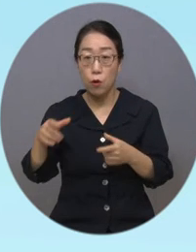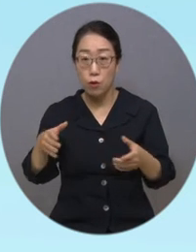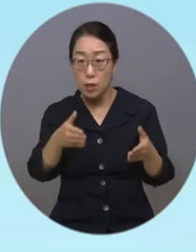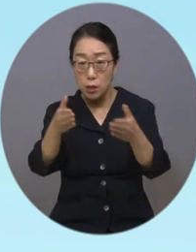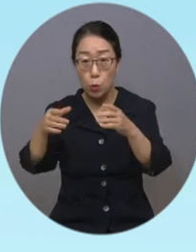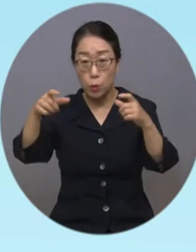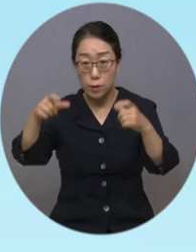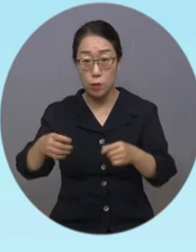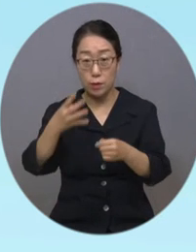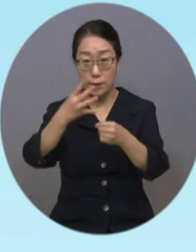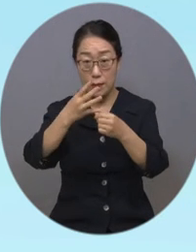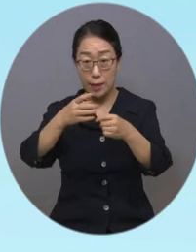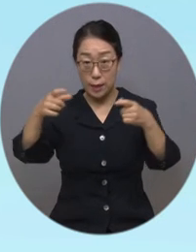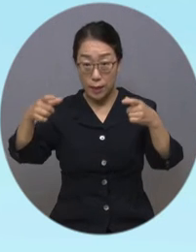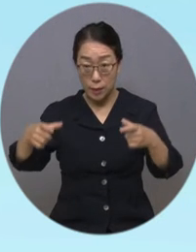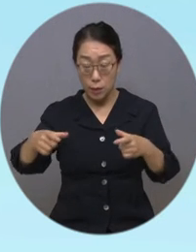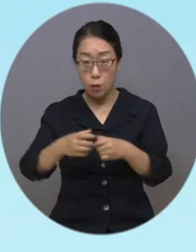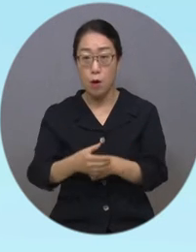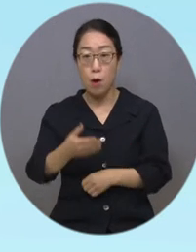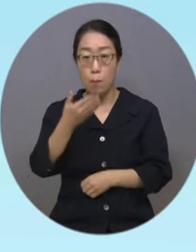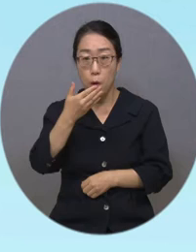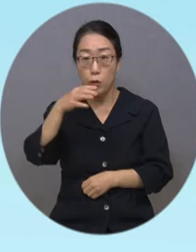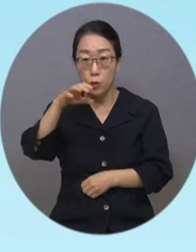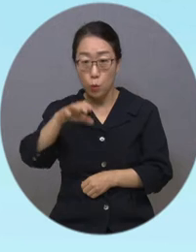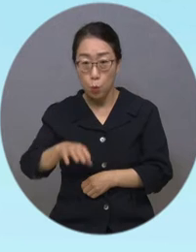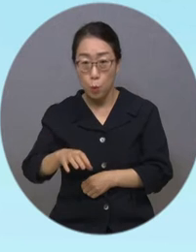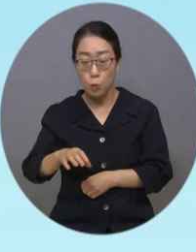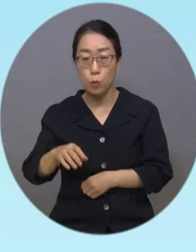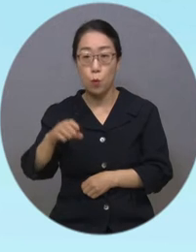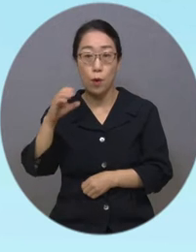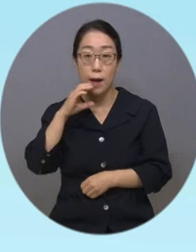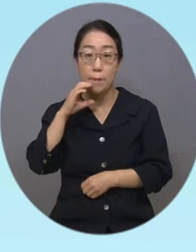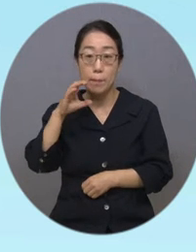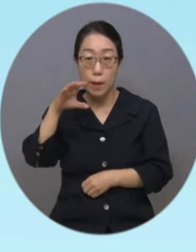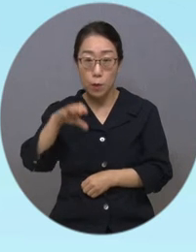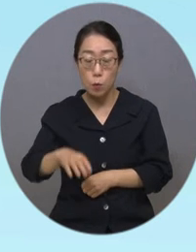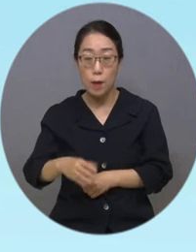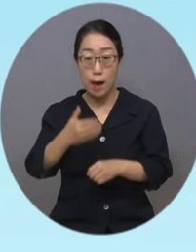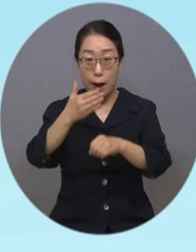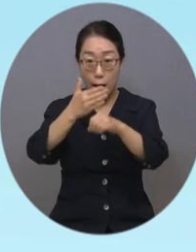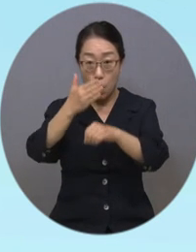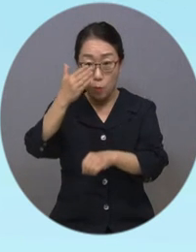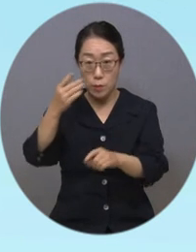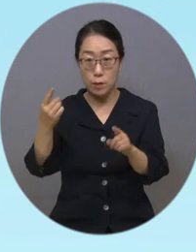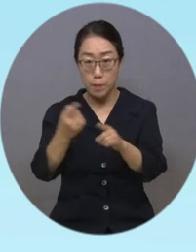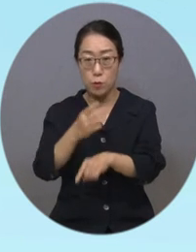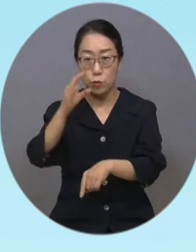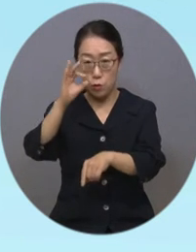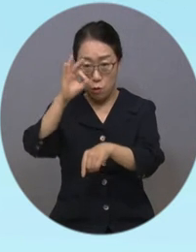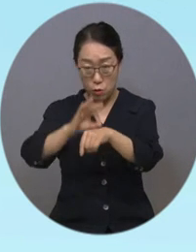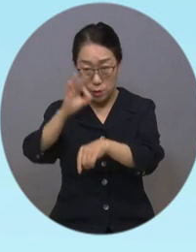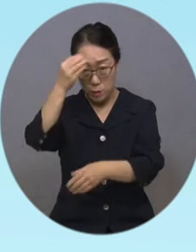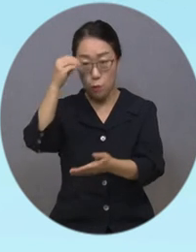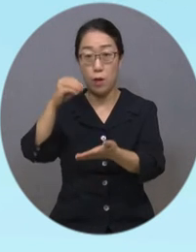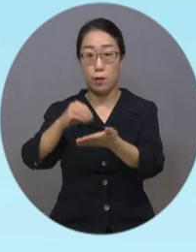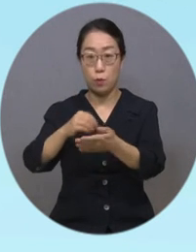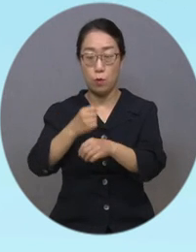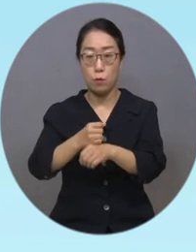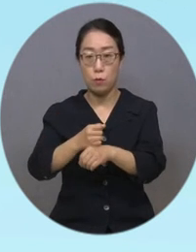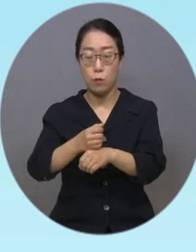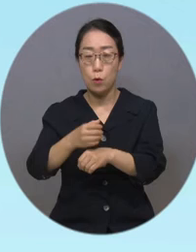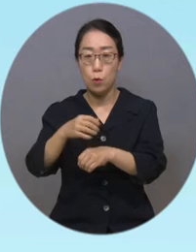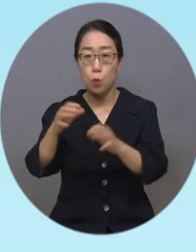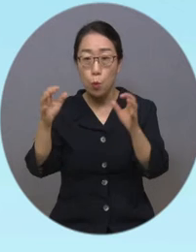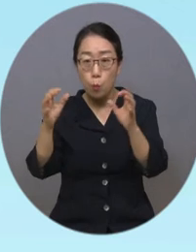4단계 지역의 식당 카페 는 영업시간을 밤 9시에서 10시로 환원하고 식당 카페 에서 의 모임인